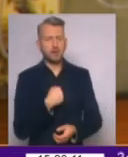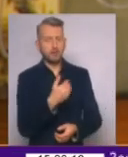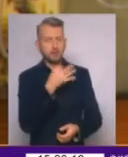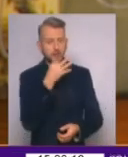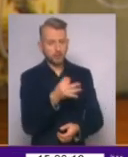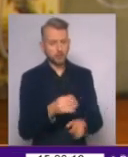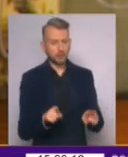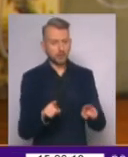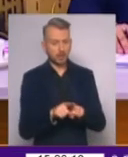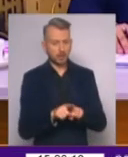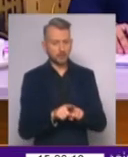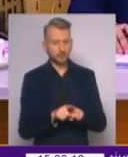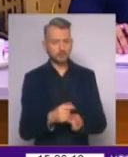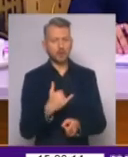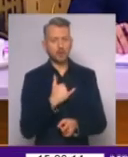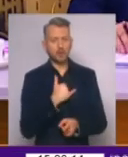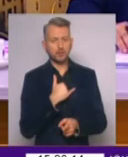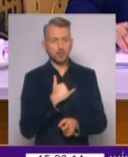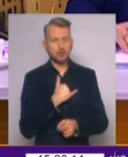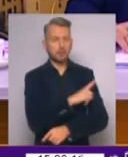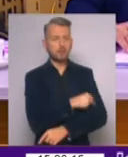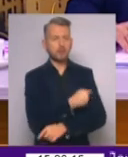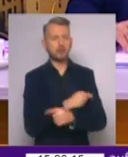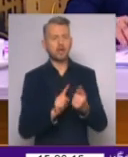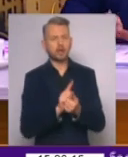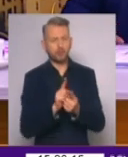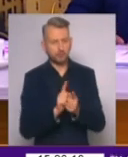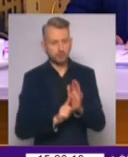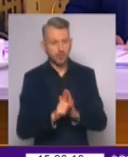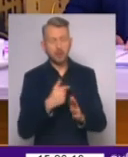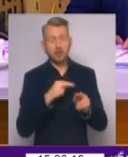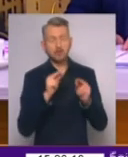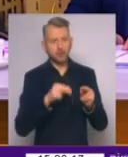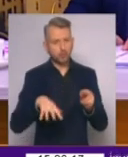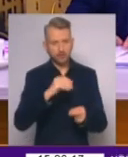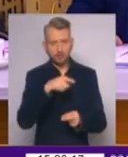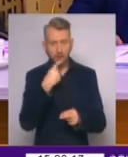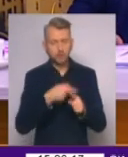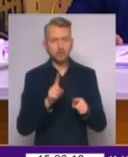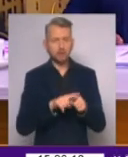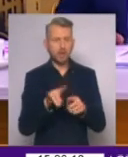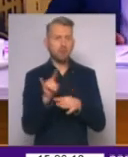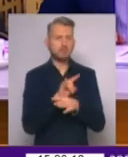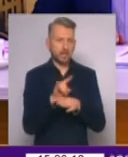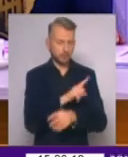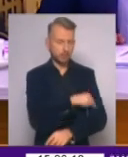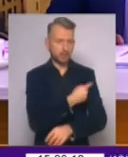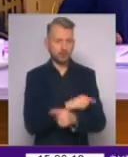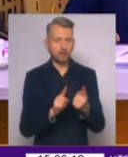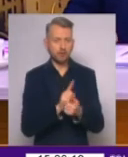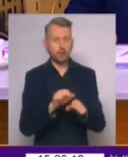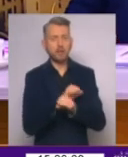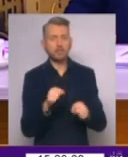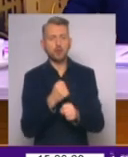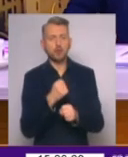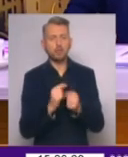що у нас так кажуть, що йде медична реформа, хоча я чесно кажу всім, я її називаю псевдомедичною реформою, тому що не можна робити